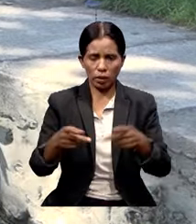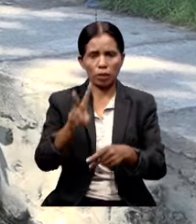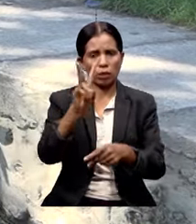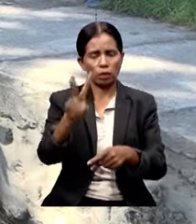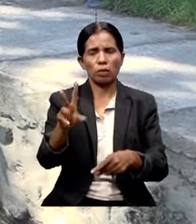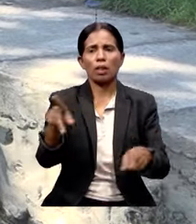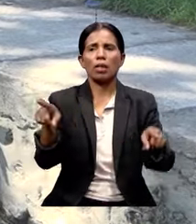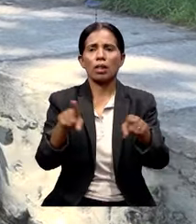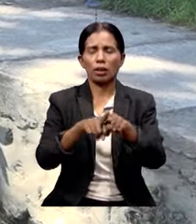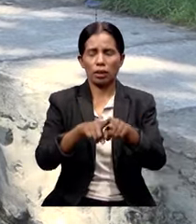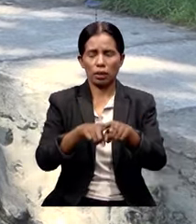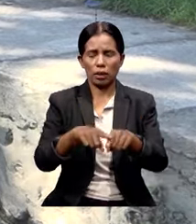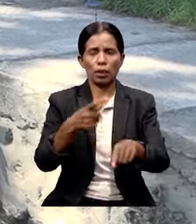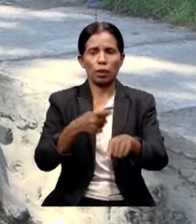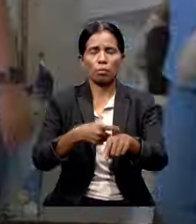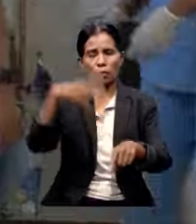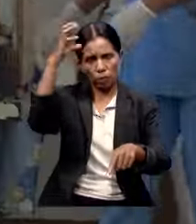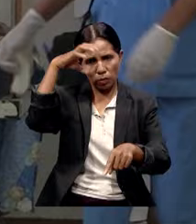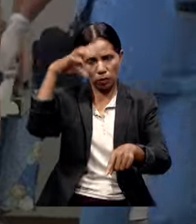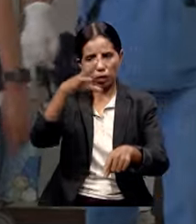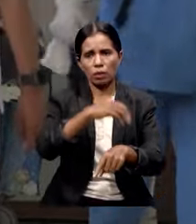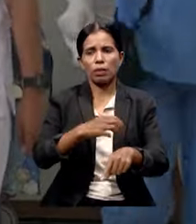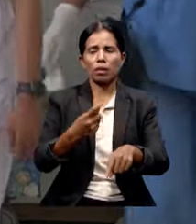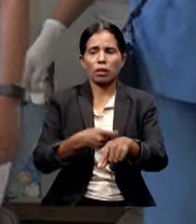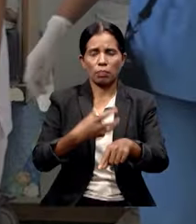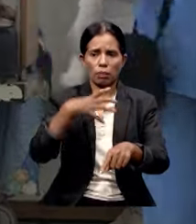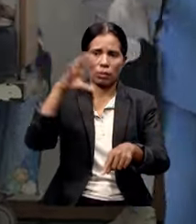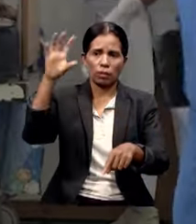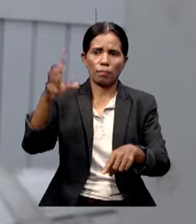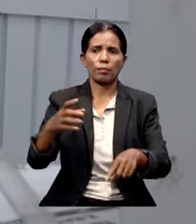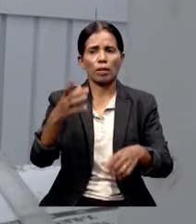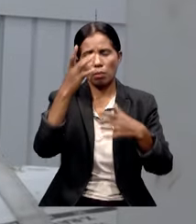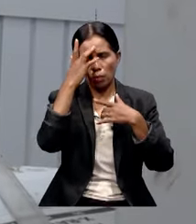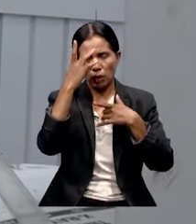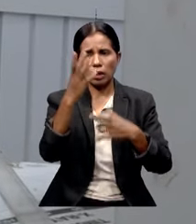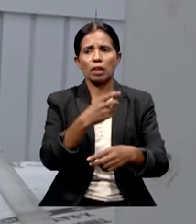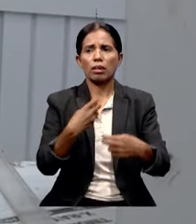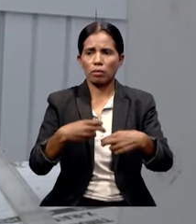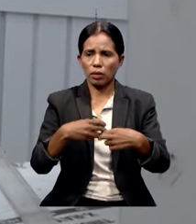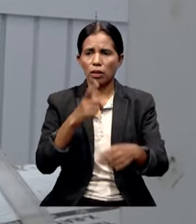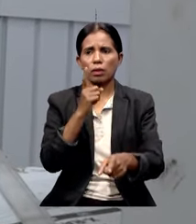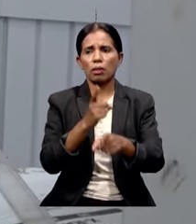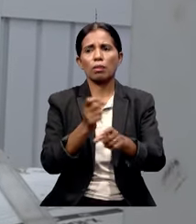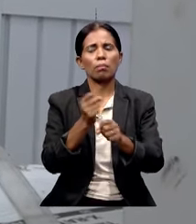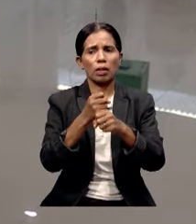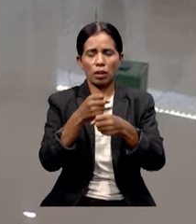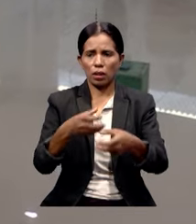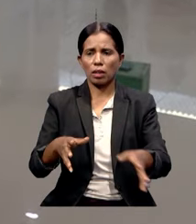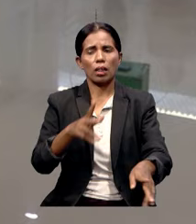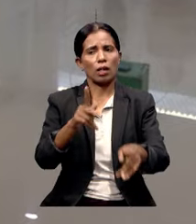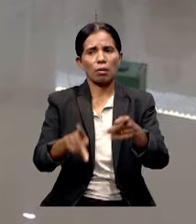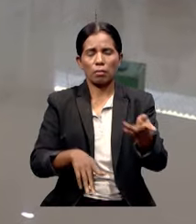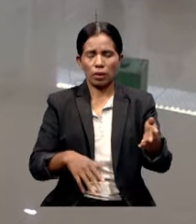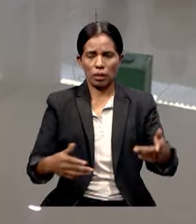hanesa bai lorong no udang. Dengue maka moras ida perigoso teves tamba bele halakong emane